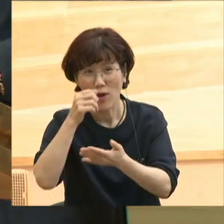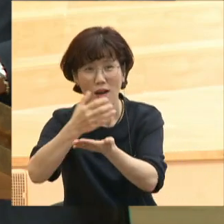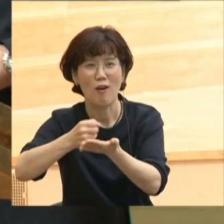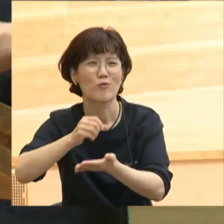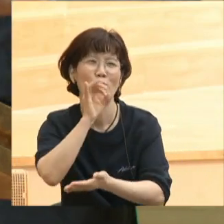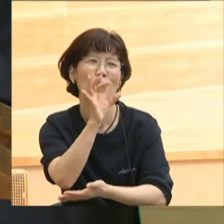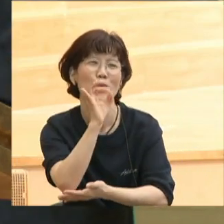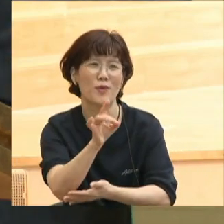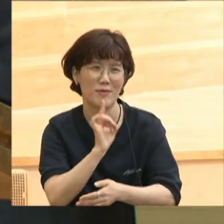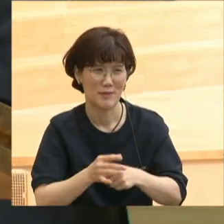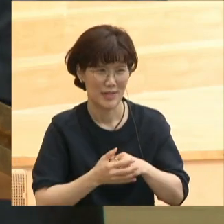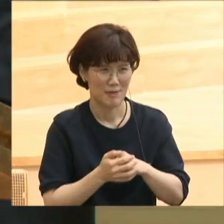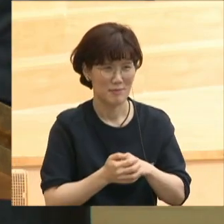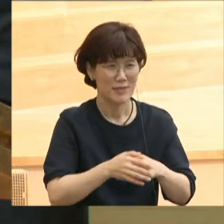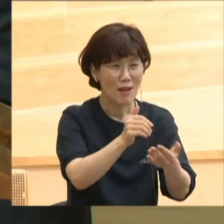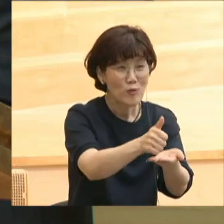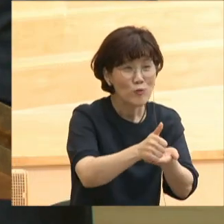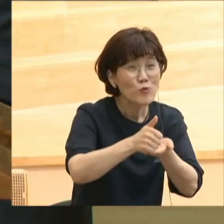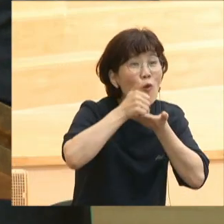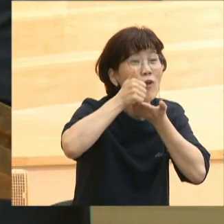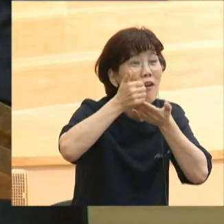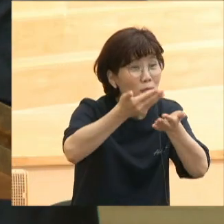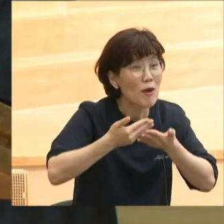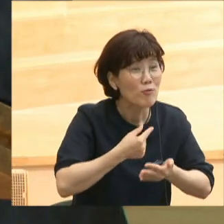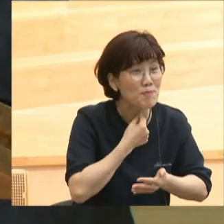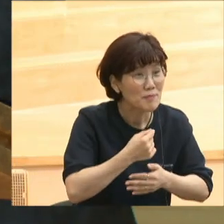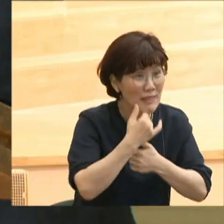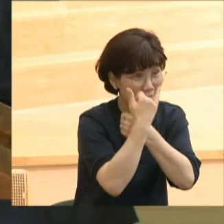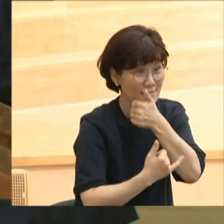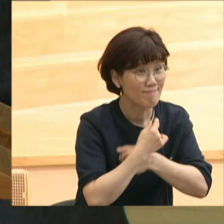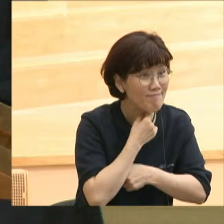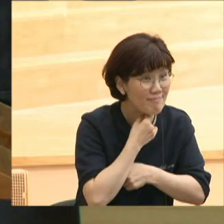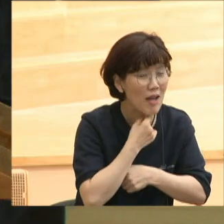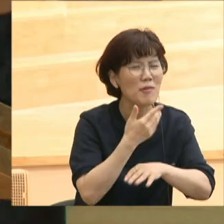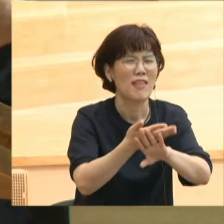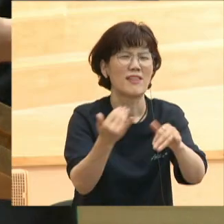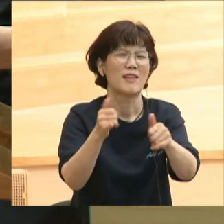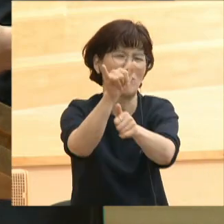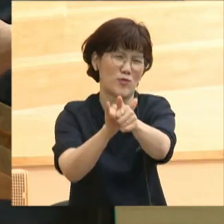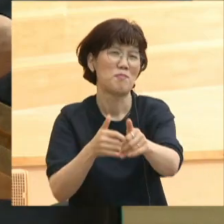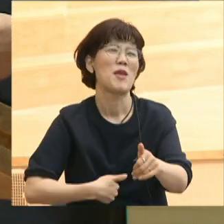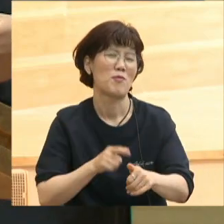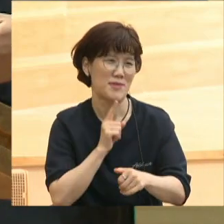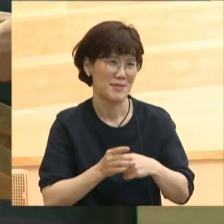거예요. 여러분 존경을 받고 싶어요? 존경하세요 사람들을.